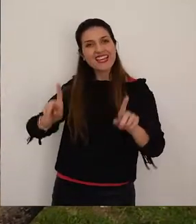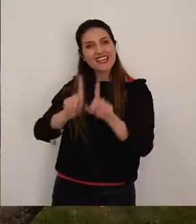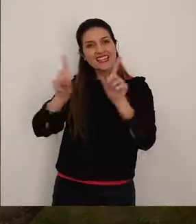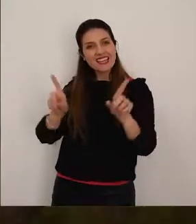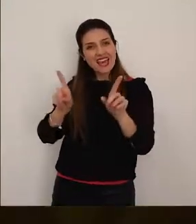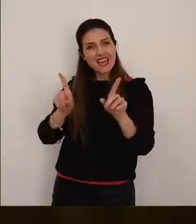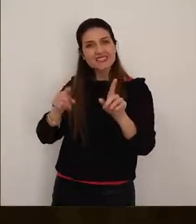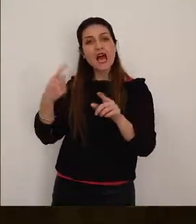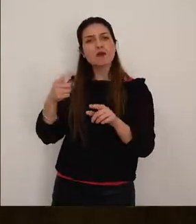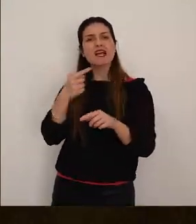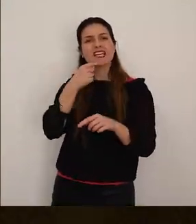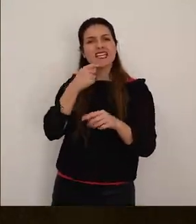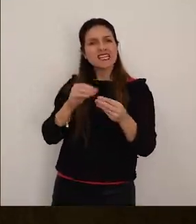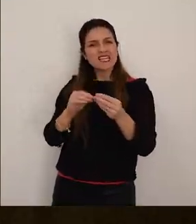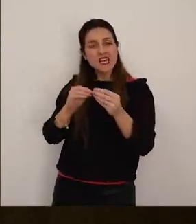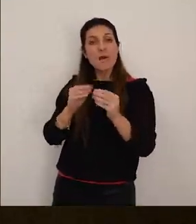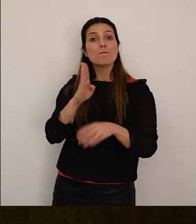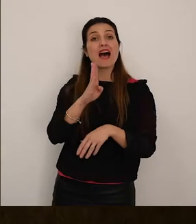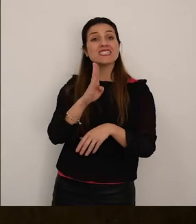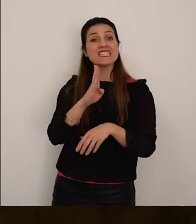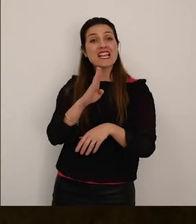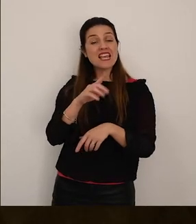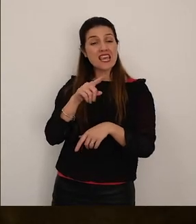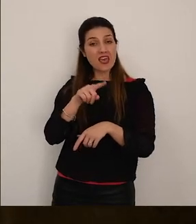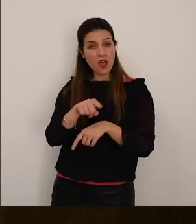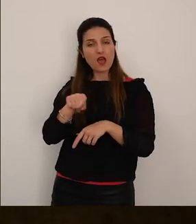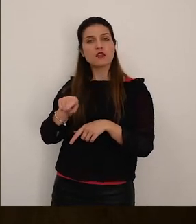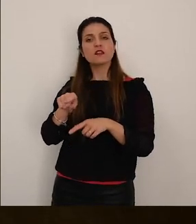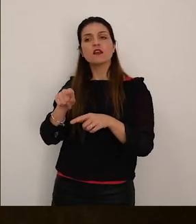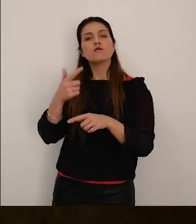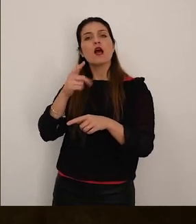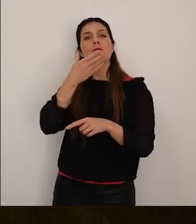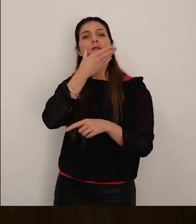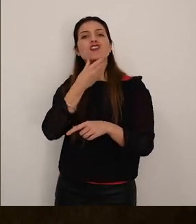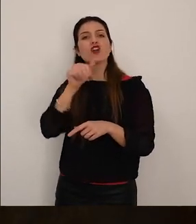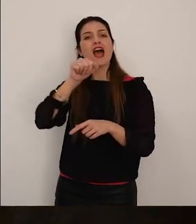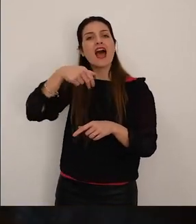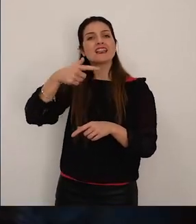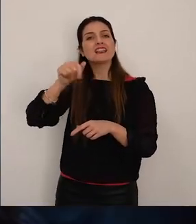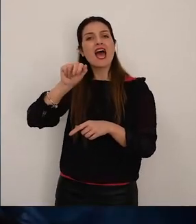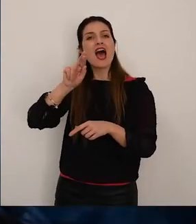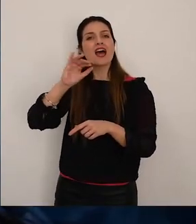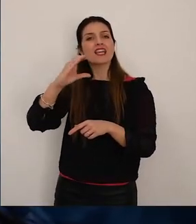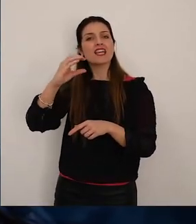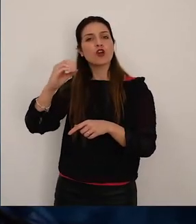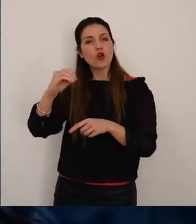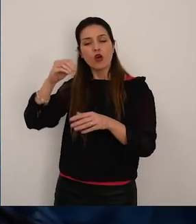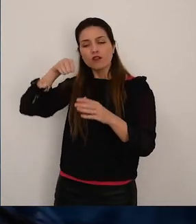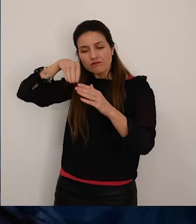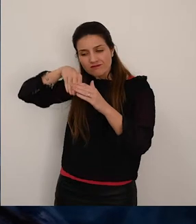in onore della Madonna dell'Attarico, sintesi di bellezza, alchimia, semplicità e profondità